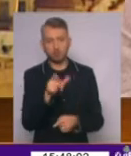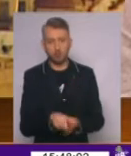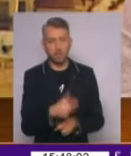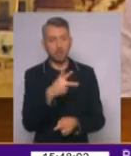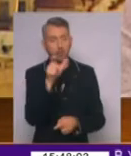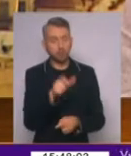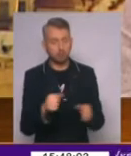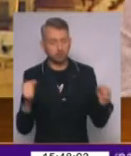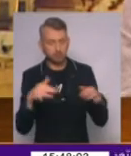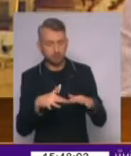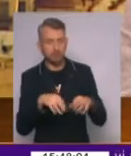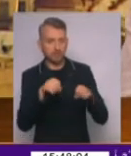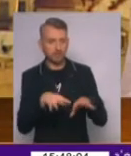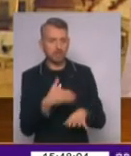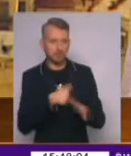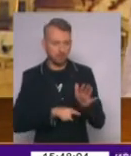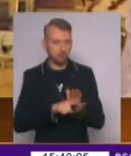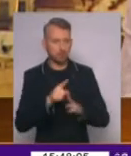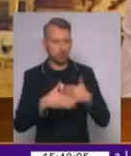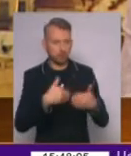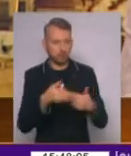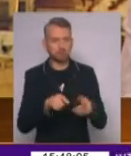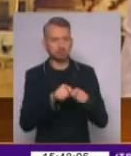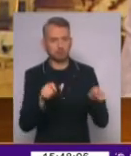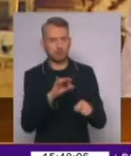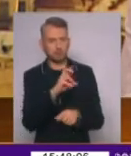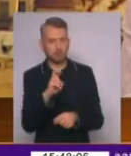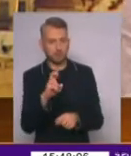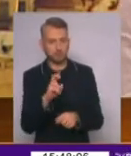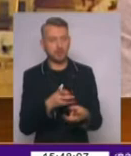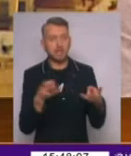3 особи зійшлися і вирішили, ми починаємо рухатись до створення ОСББ.